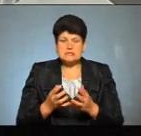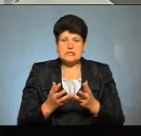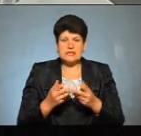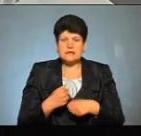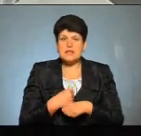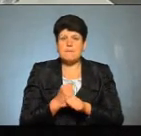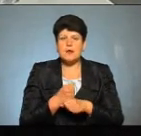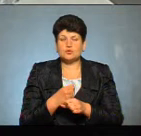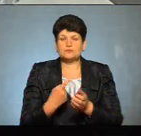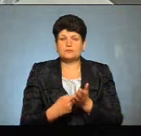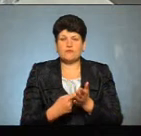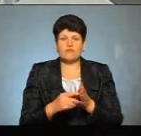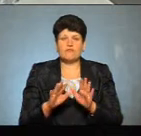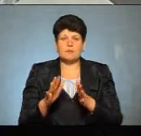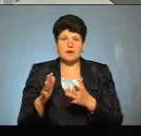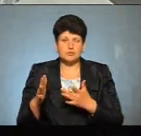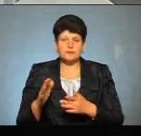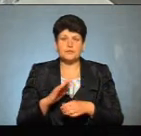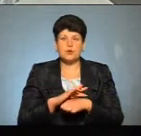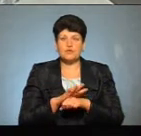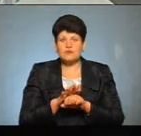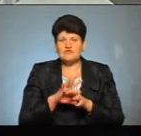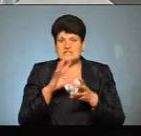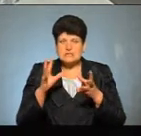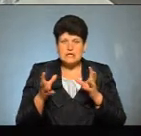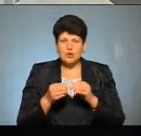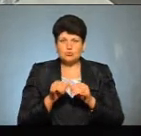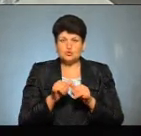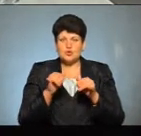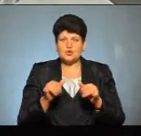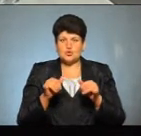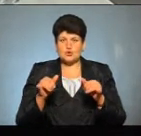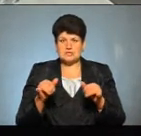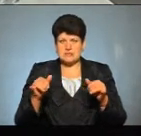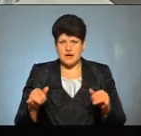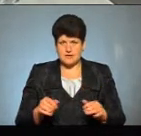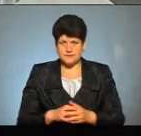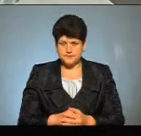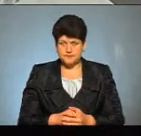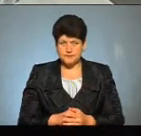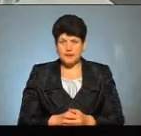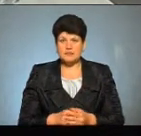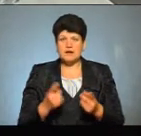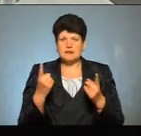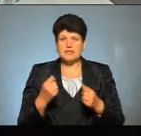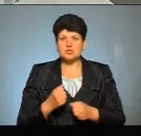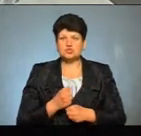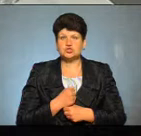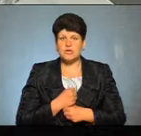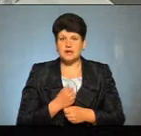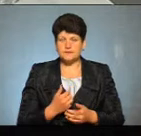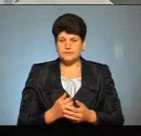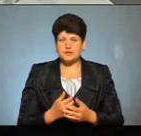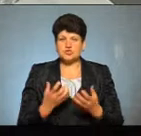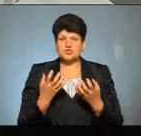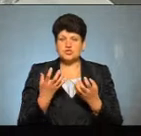лабораторно підтверджених випадків ковіду в цілому зростає. На превеликий жаль,